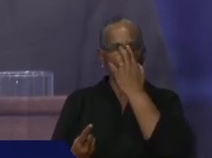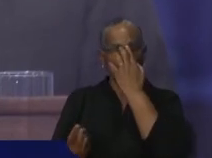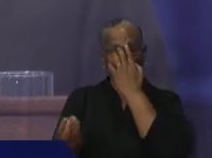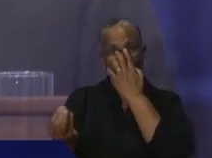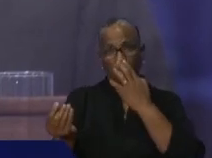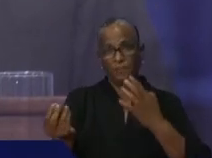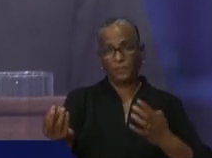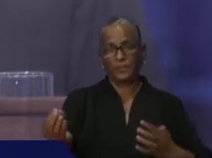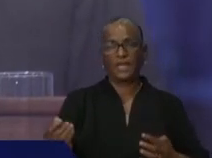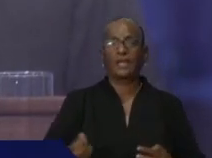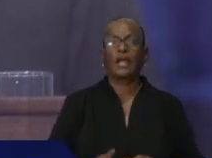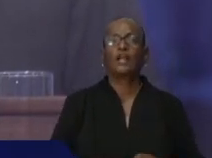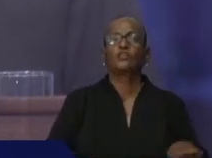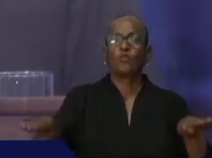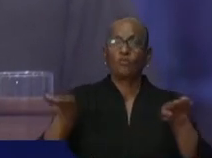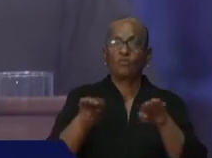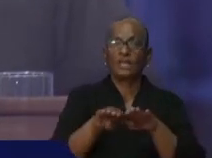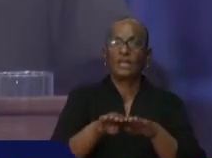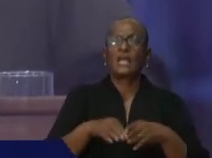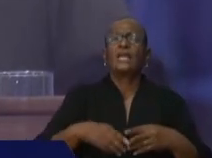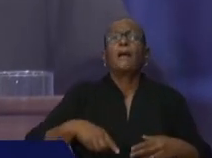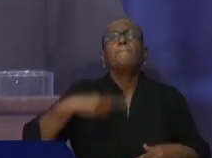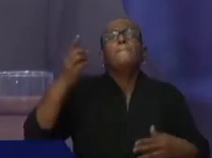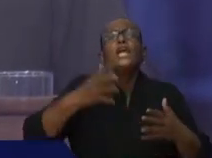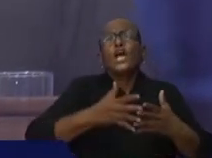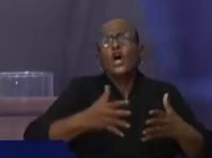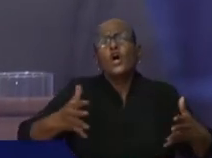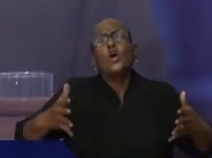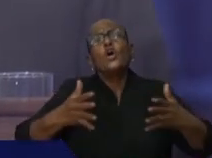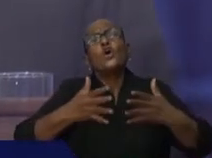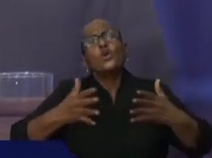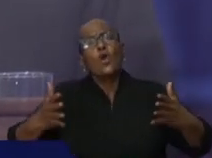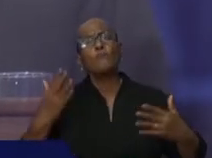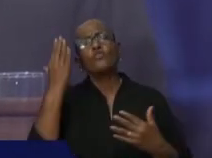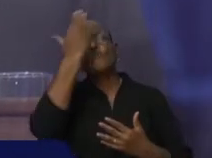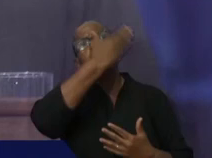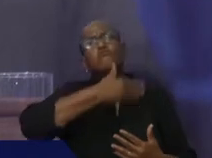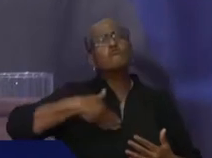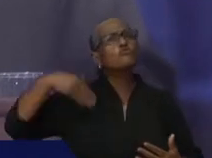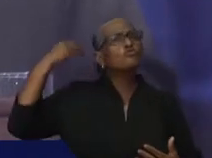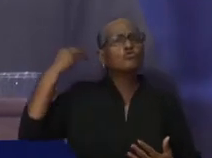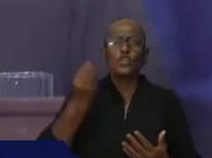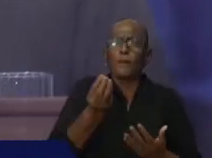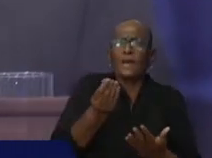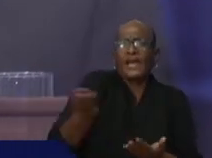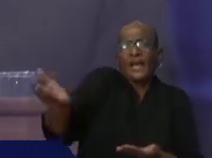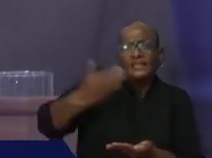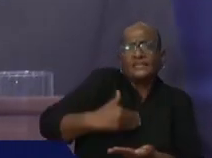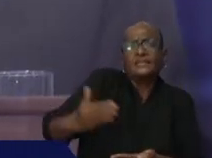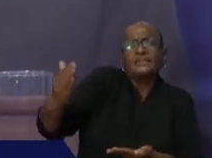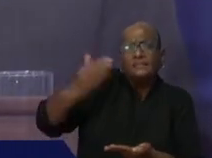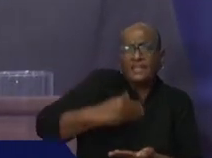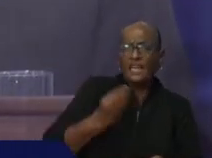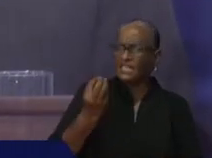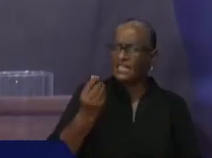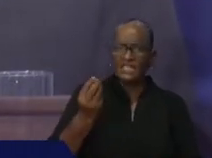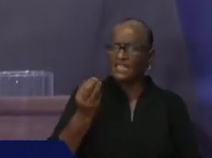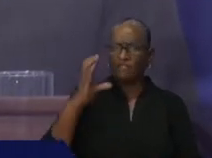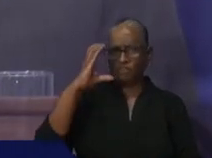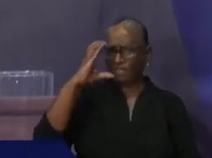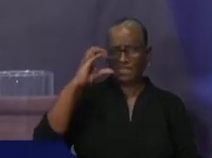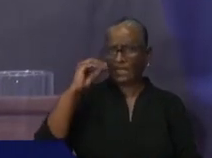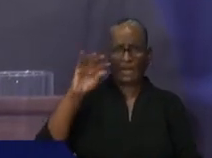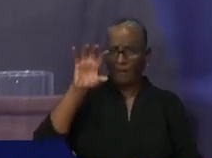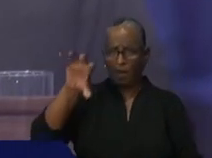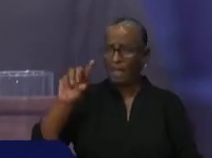financial arrangement, welke meer ruimte geeft aan Suriname om financiële middelen te krijgen. Niet alleen voor de centrale bank, voor de versterking